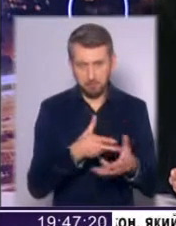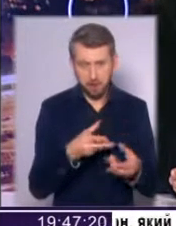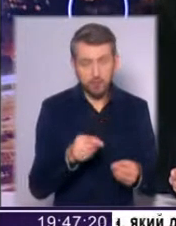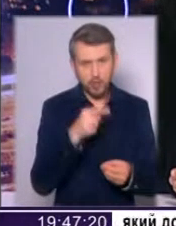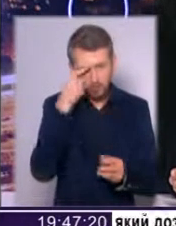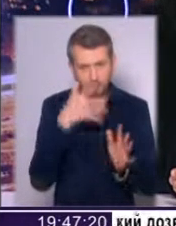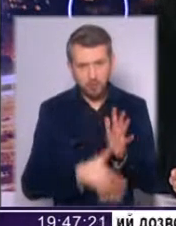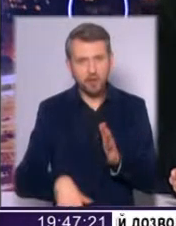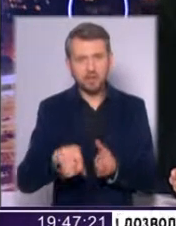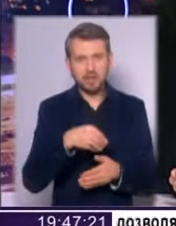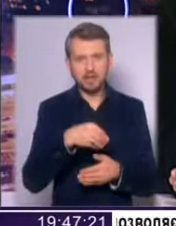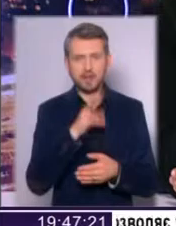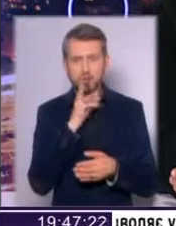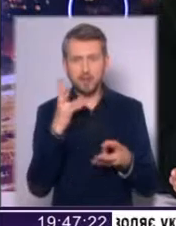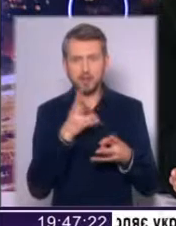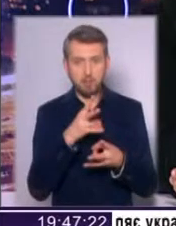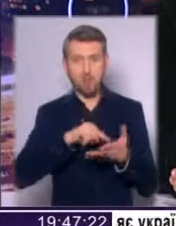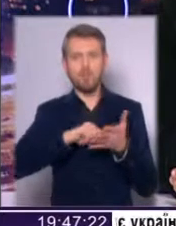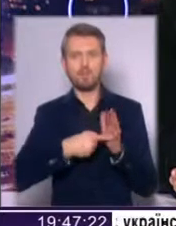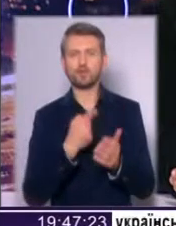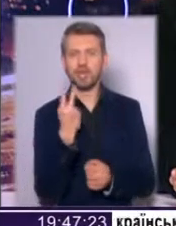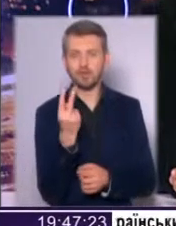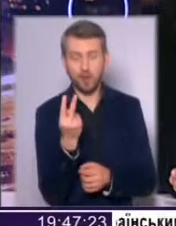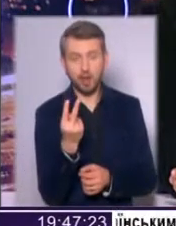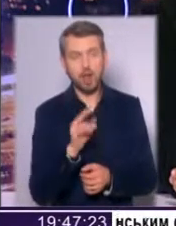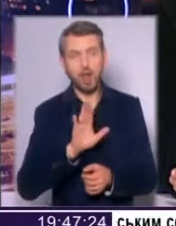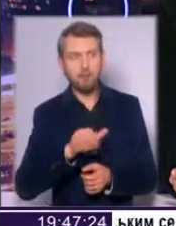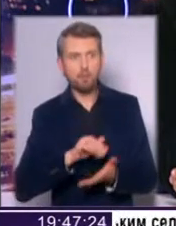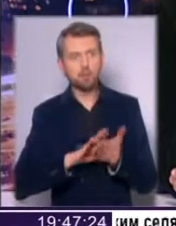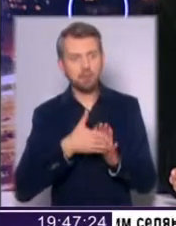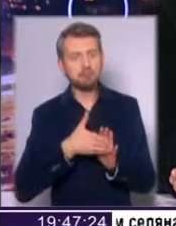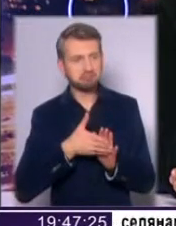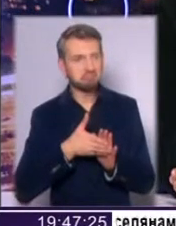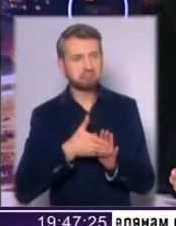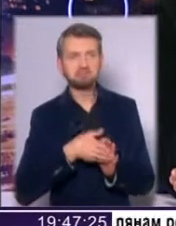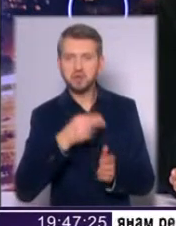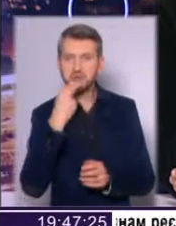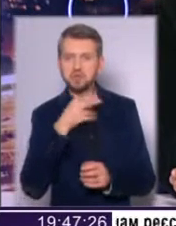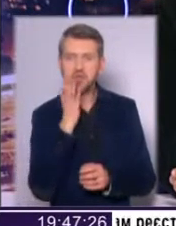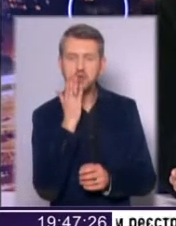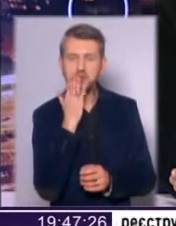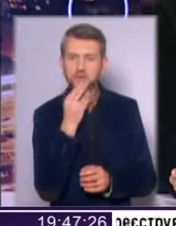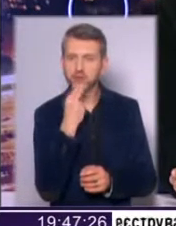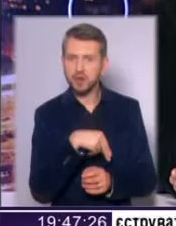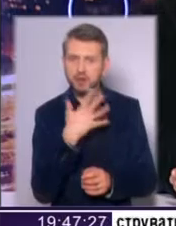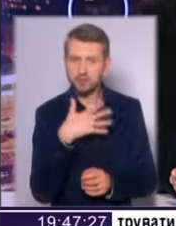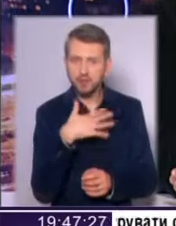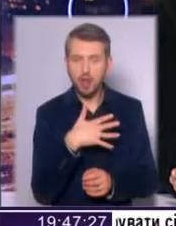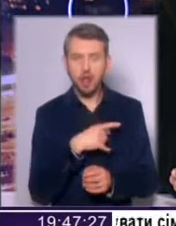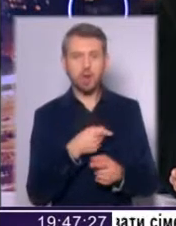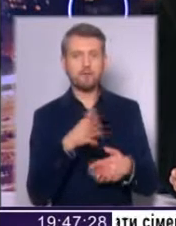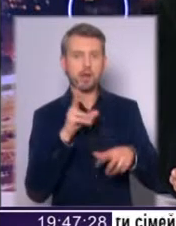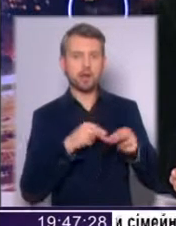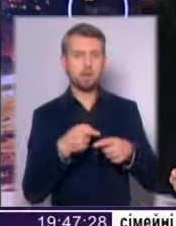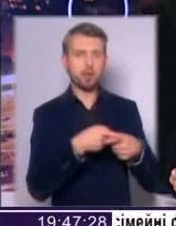зарплати умовно треба множити на 2, і тоді вже ситуація трошки краща. Тому що, скажімо, білоруси вважаються, що